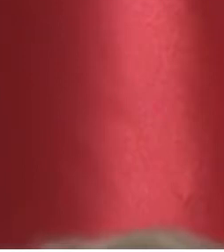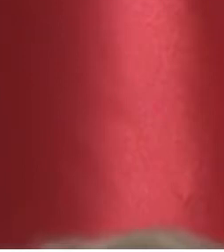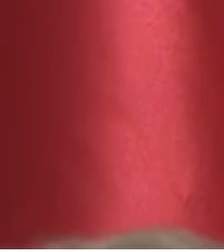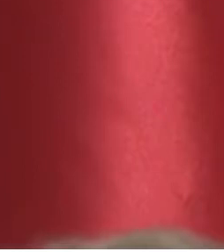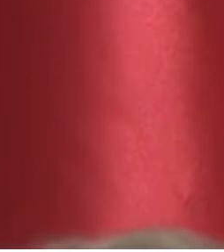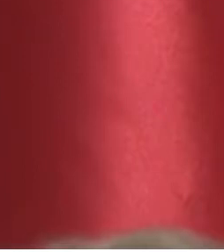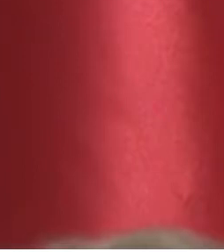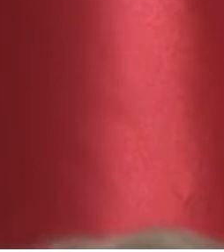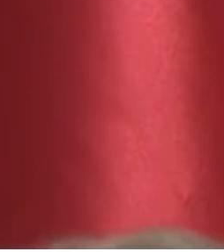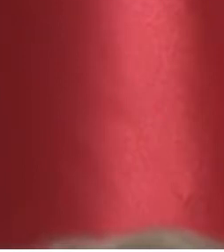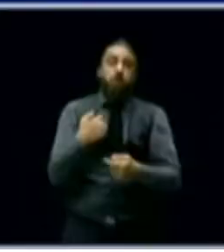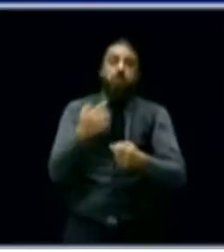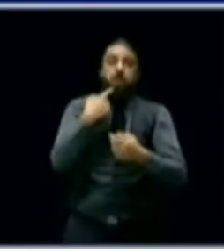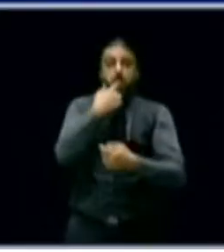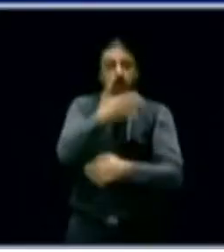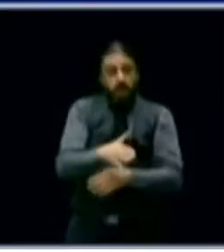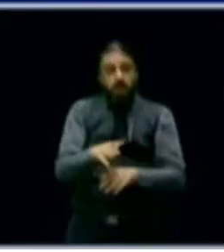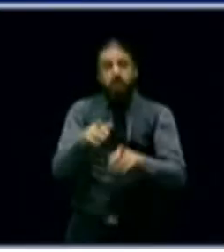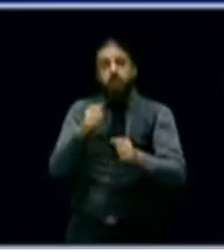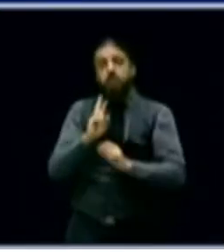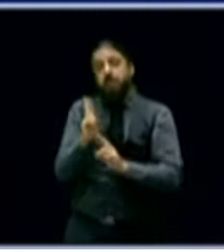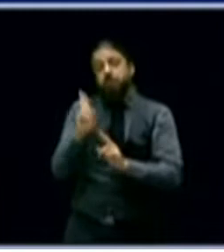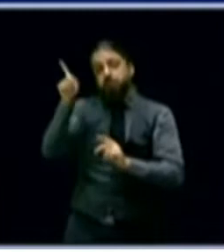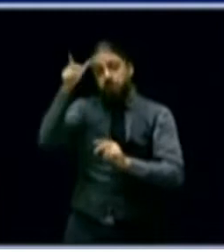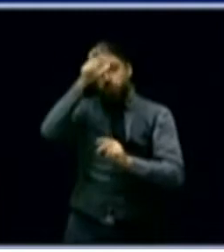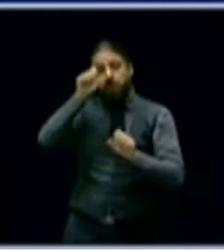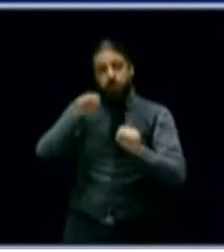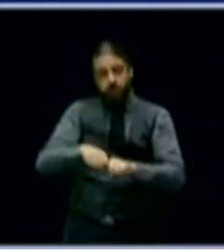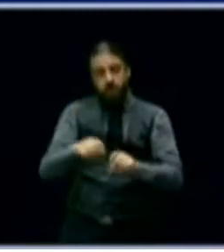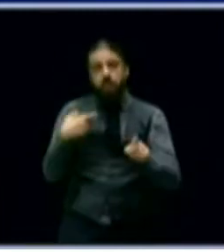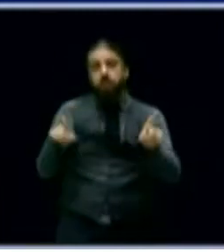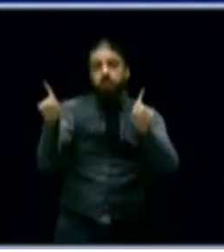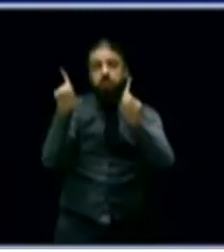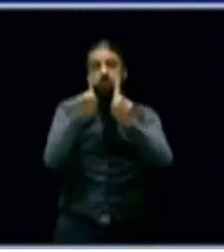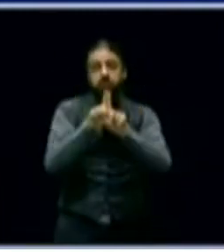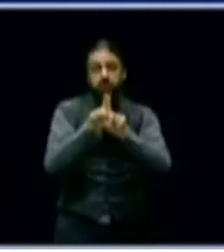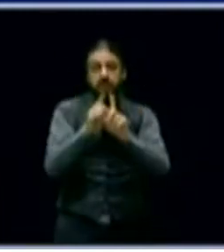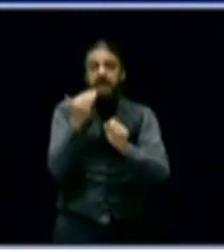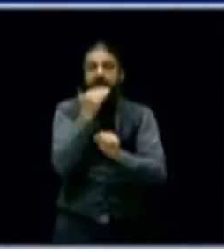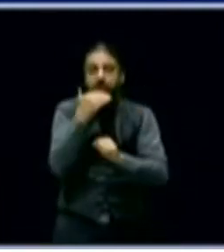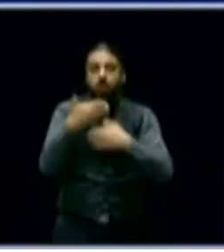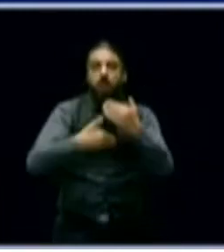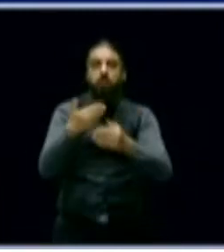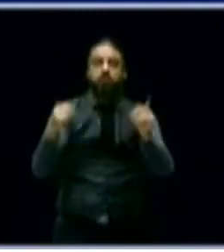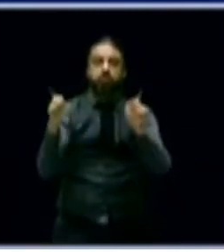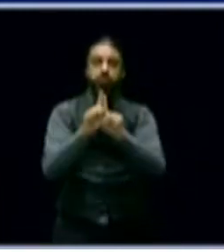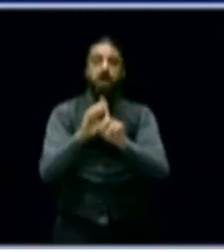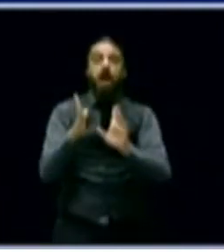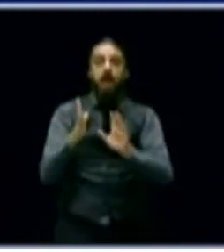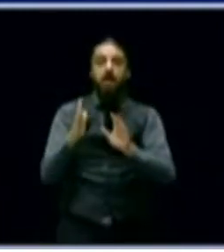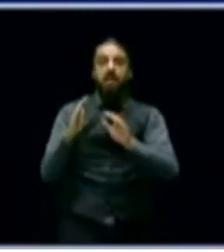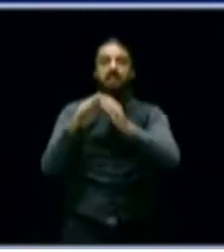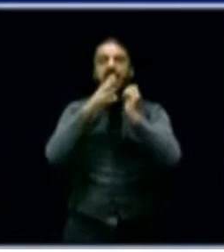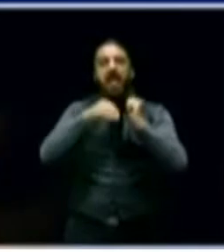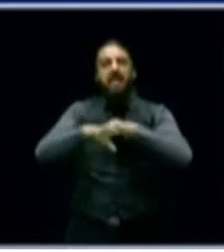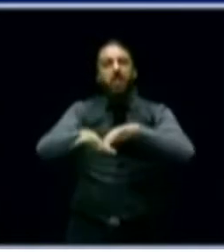εξοπλιστικό πρόγραμμα ο Πρωθυπουργός. Είναι ότι μπορούν οι διερευνητικές να ξεκινήσουν τονίζοντας το μότερο δυνατόν, εφόσον υπάρχει έμπρακτη αποκλιμάκωση.